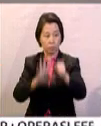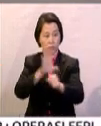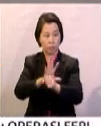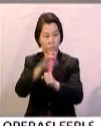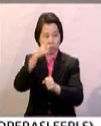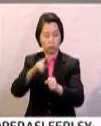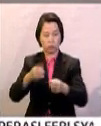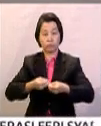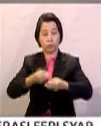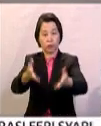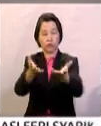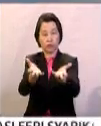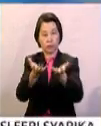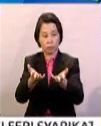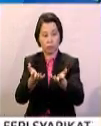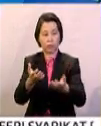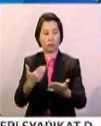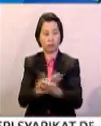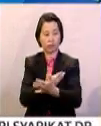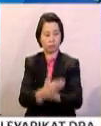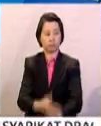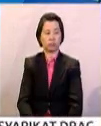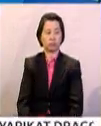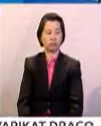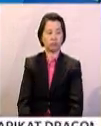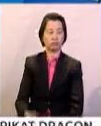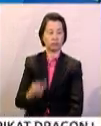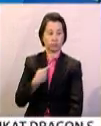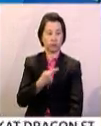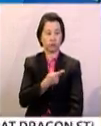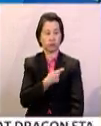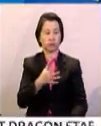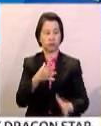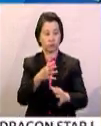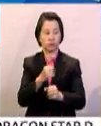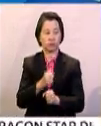bagi memenuhi kehendak semasa. Kita juga dapati